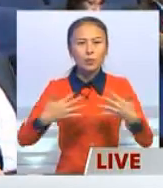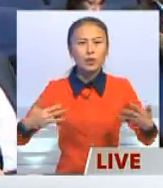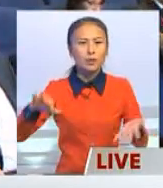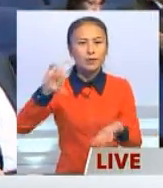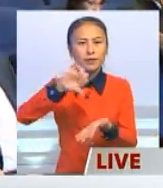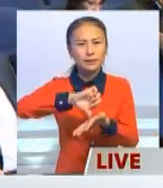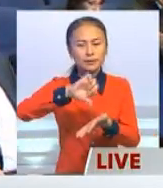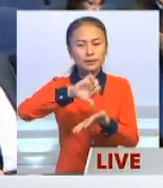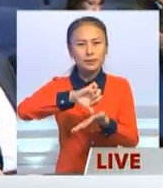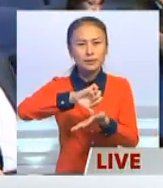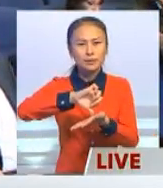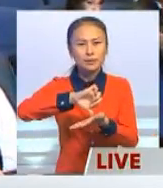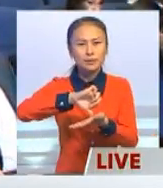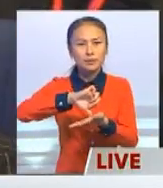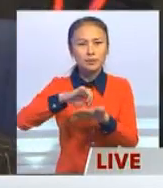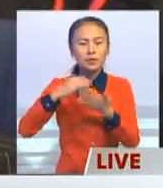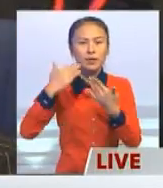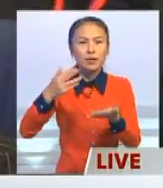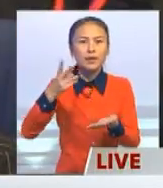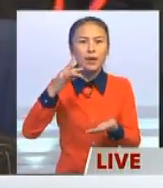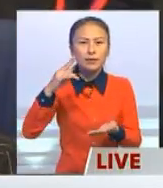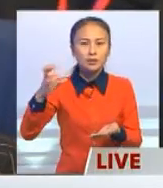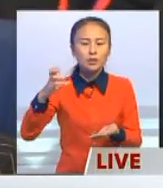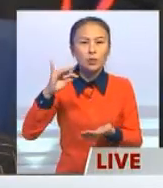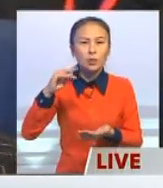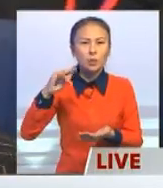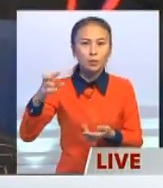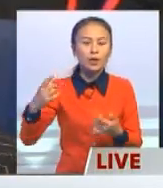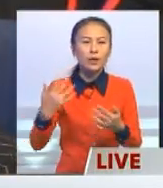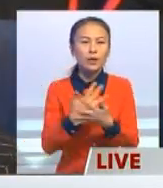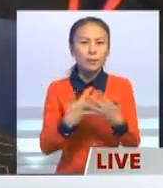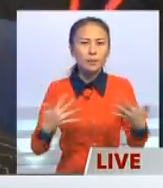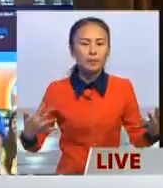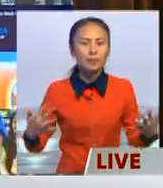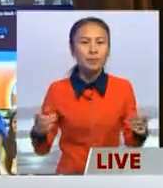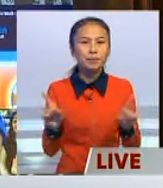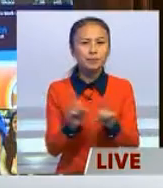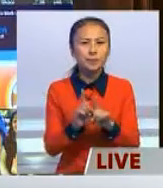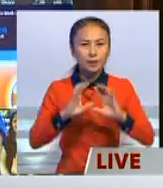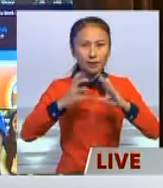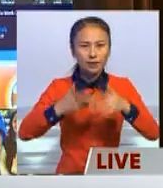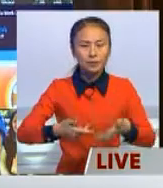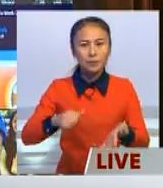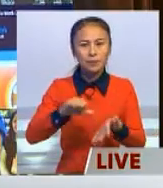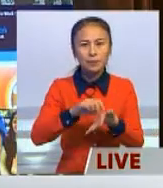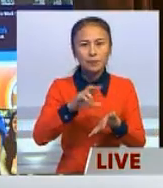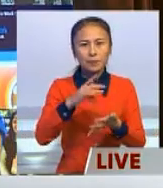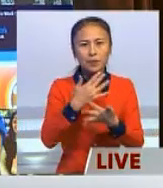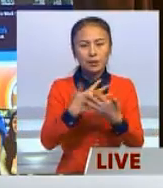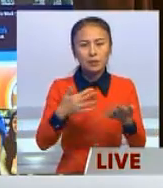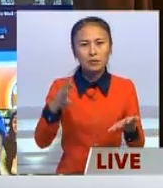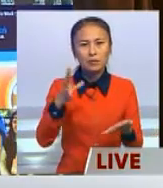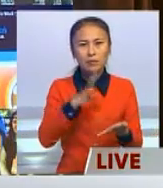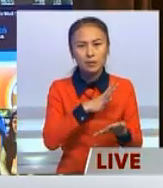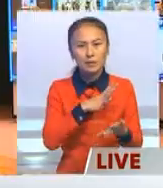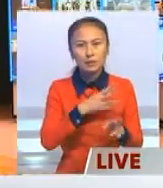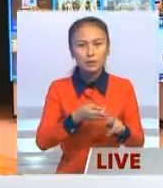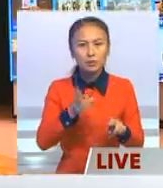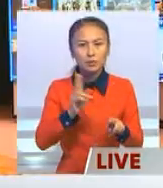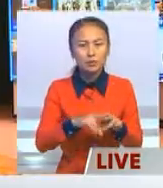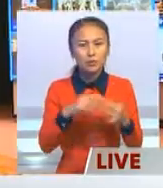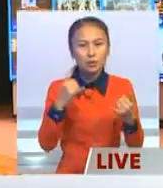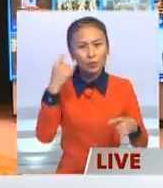қатысушы сарапшылар Google, Yandex, YouTube, Mail.ru сияқты халықаралық медиа корпорацияларының өкілдері де осында